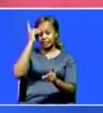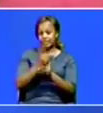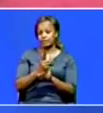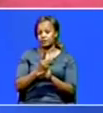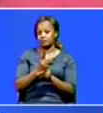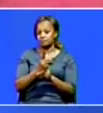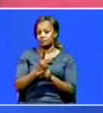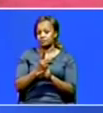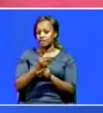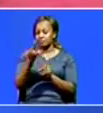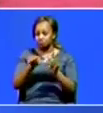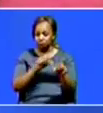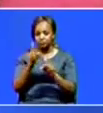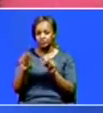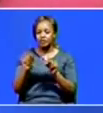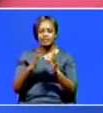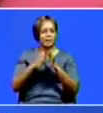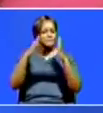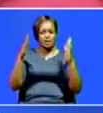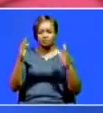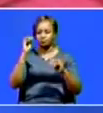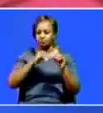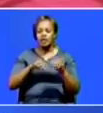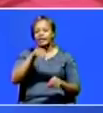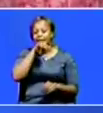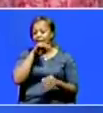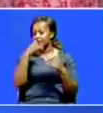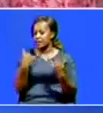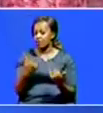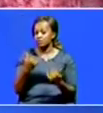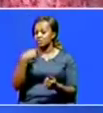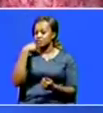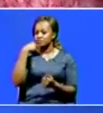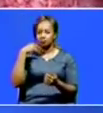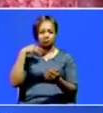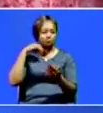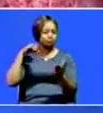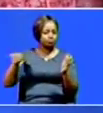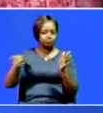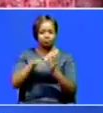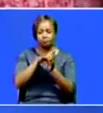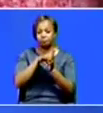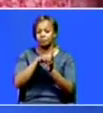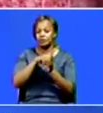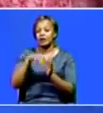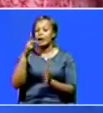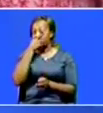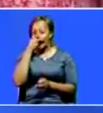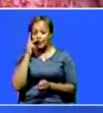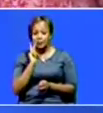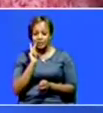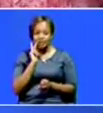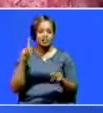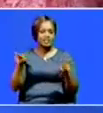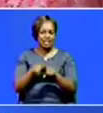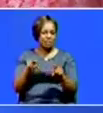umeibua urafiki mpya siasani. Kinara wa ODM Raila Odinga sasa akimtema kinara mwenza wa NASA Kalonzo Musyoka na kuwavuta karibu